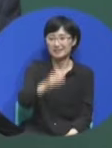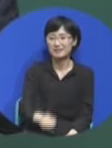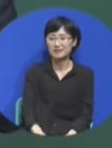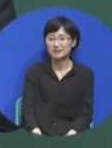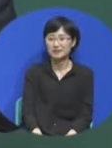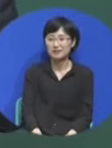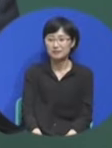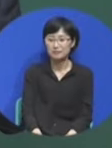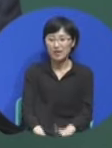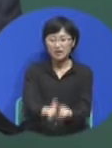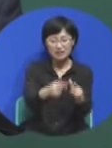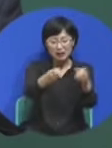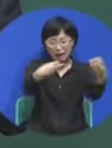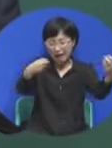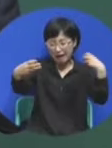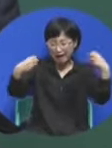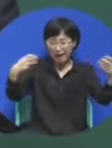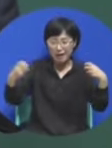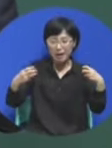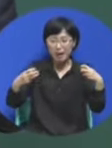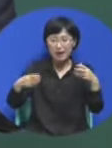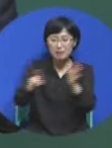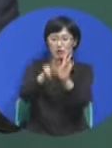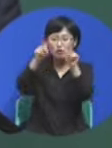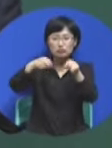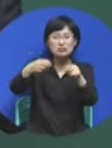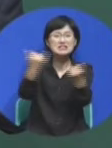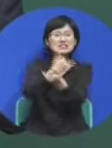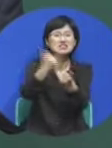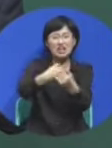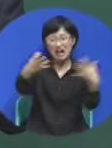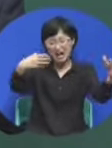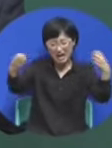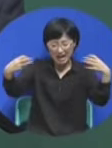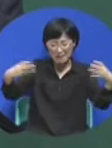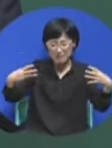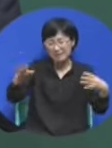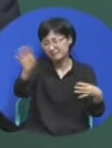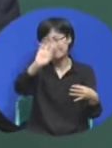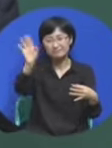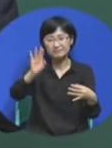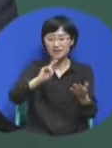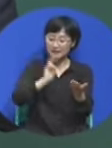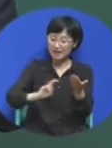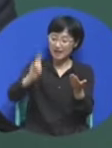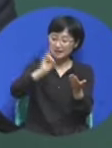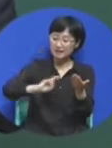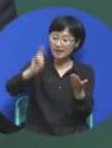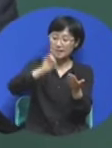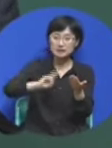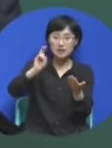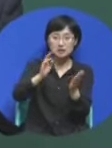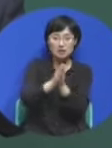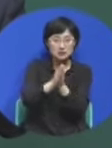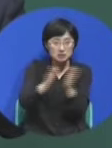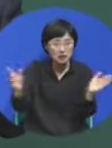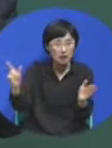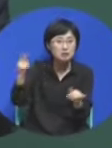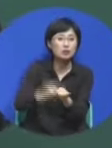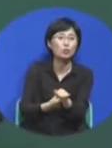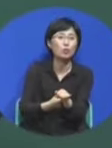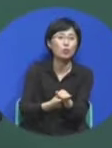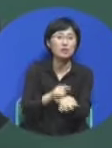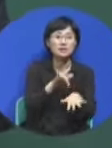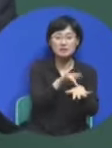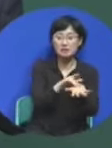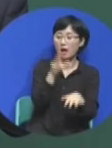在这样的现场，赞美开始的时候，黑暗的势力被折服。 이런저런 불신앙의 소리, 불신자 가족들이 하는 소리, 찬송을 통해서 찬송이 시작되는 순간 모든 흑암 소리